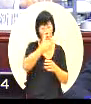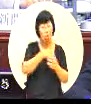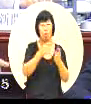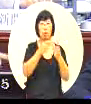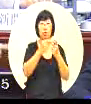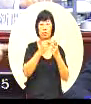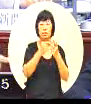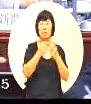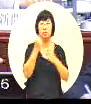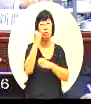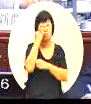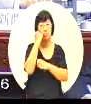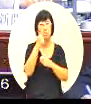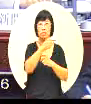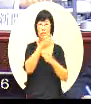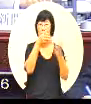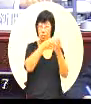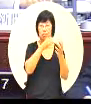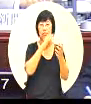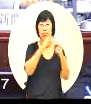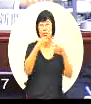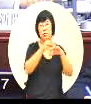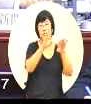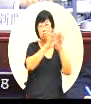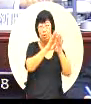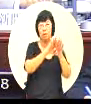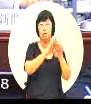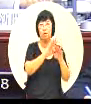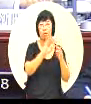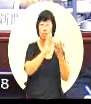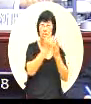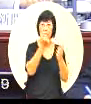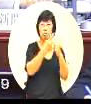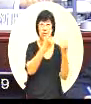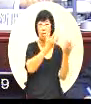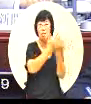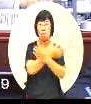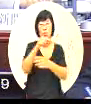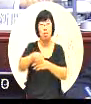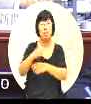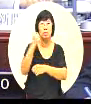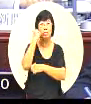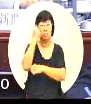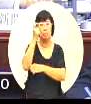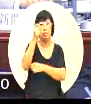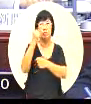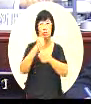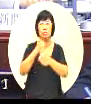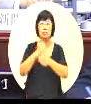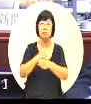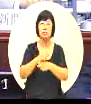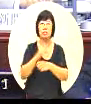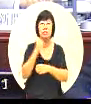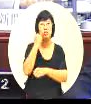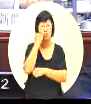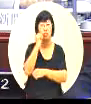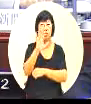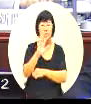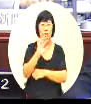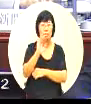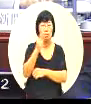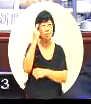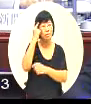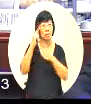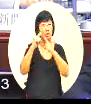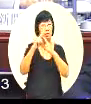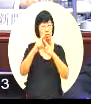对。 但是印度拢伫先高雄先话。你也按照整个劳保投保的人数，高雄人口是增加。但是我